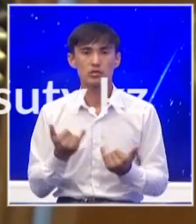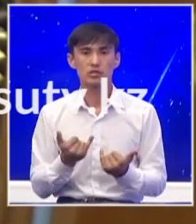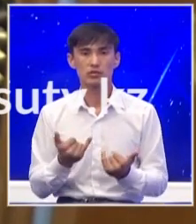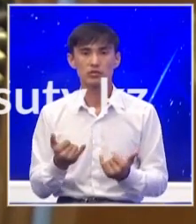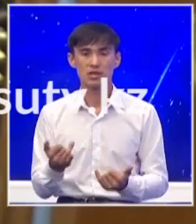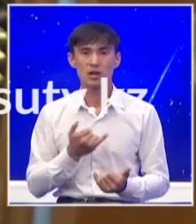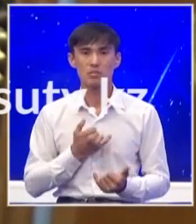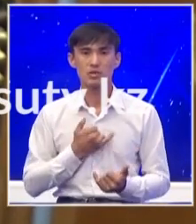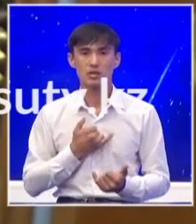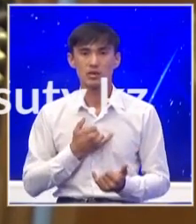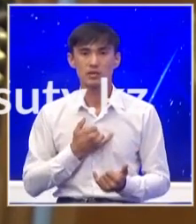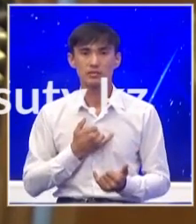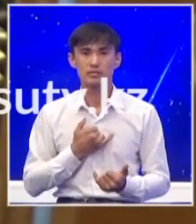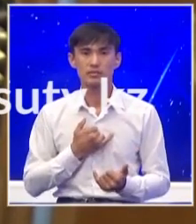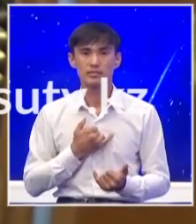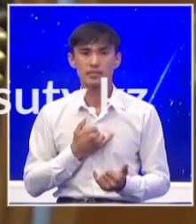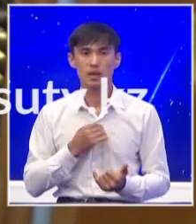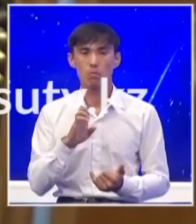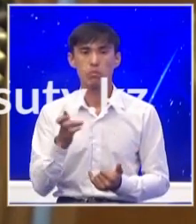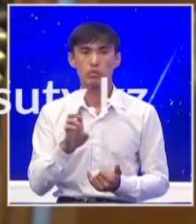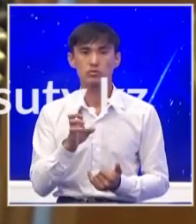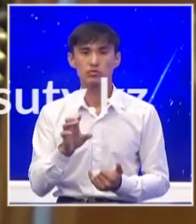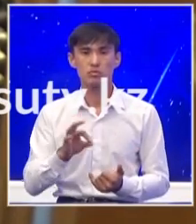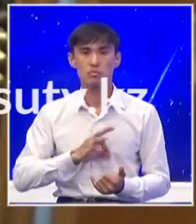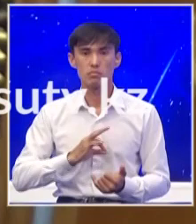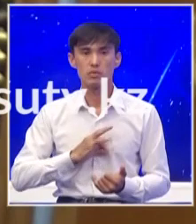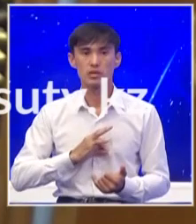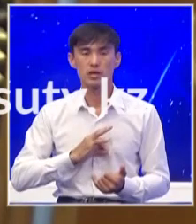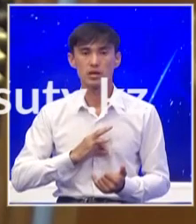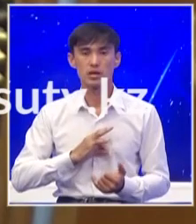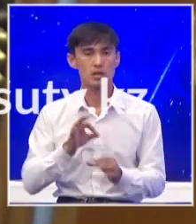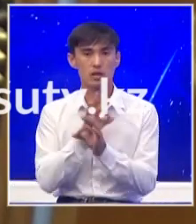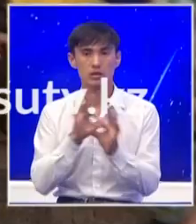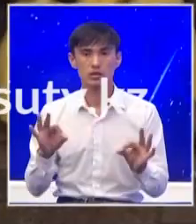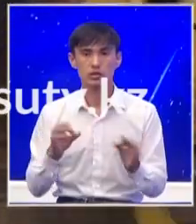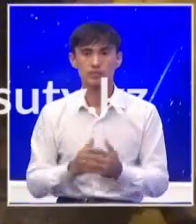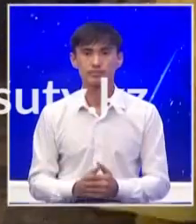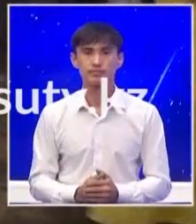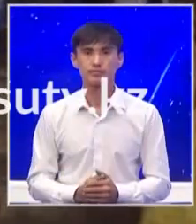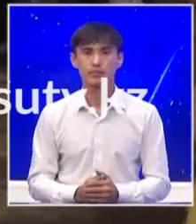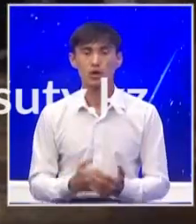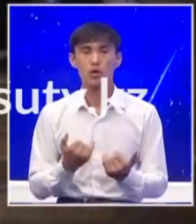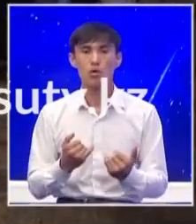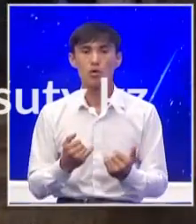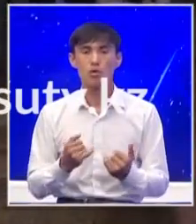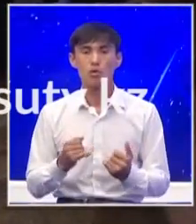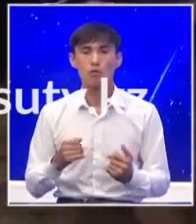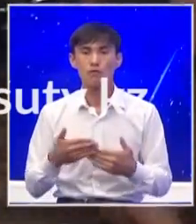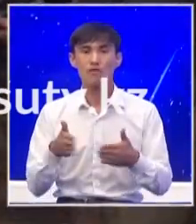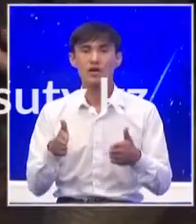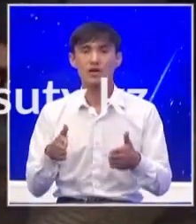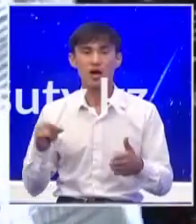для меня на бронзовой медали уже отлично. У выхода из